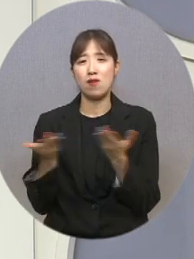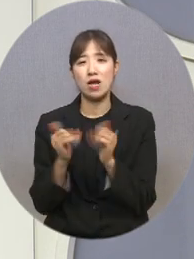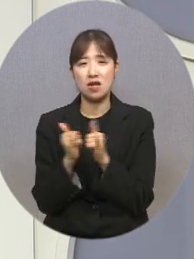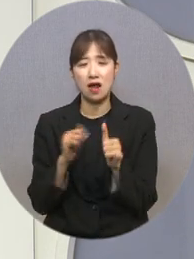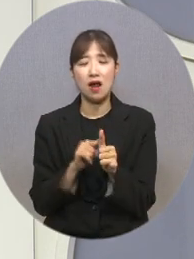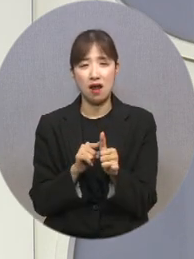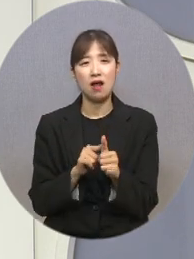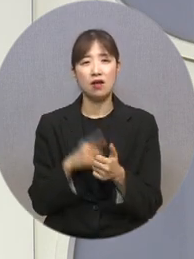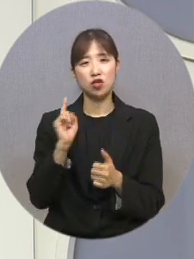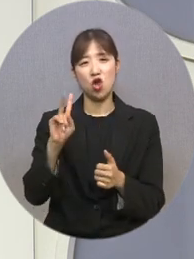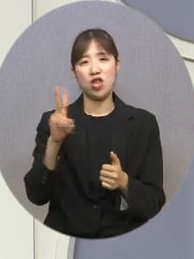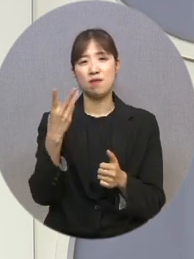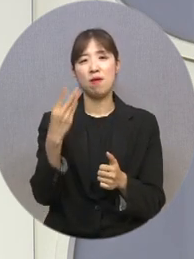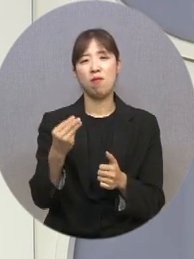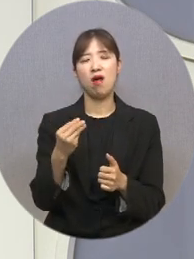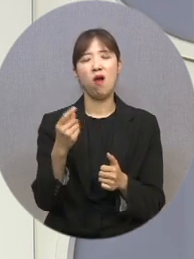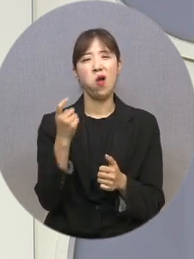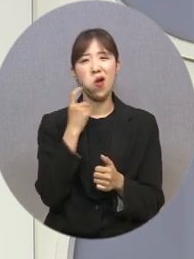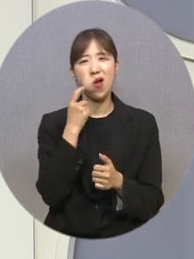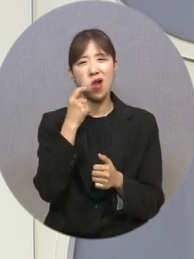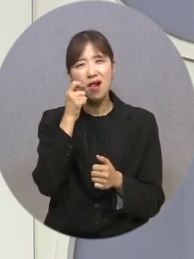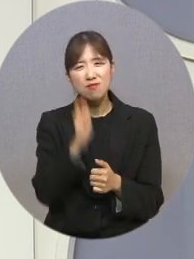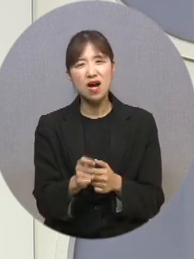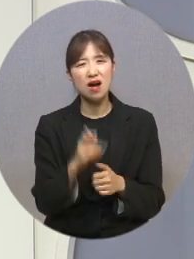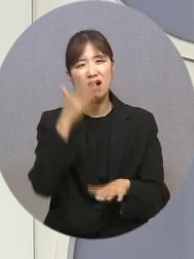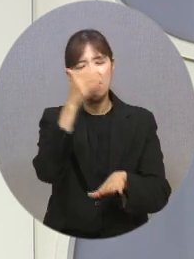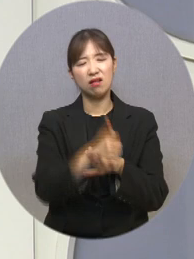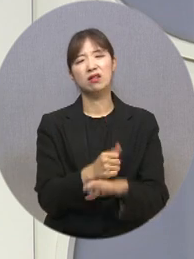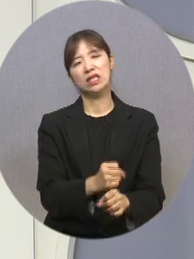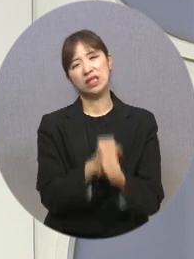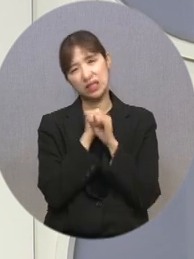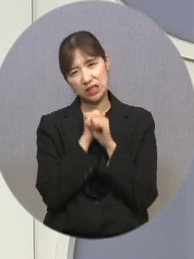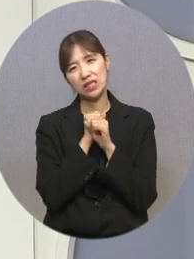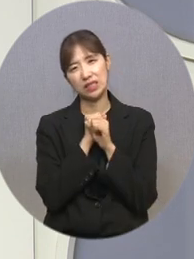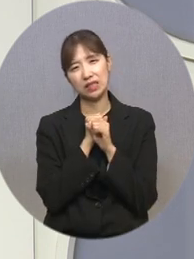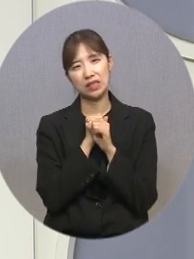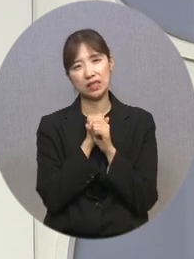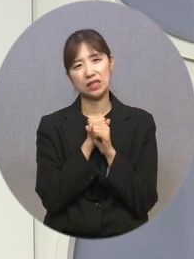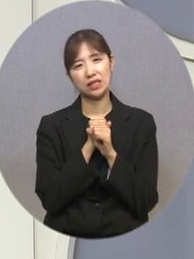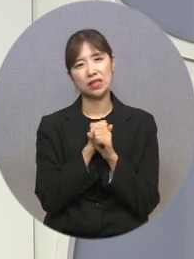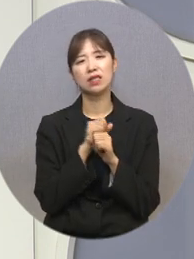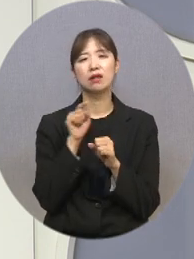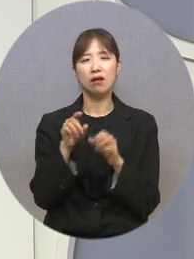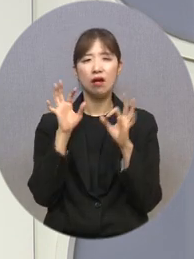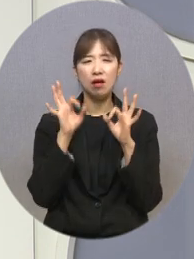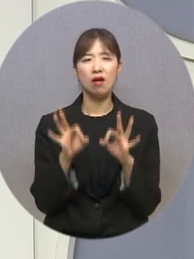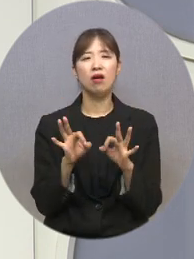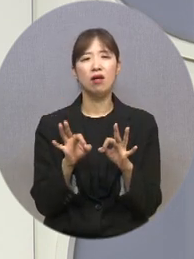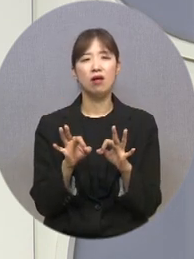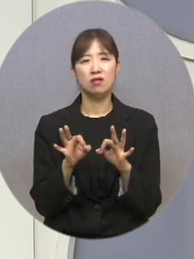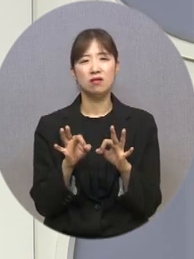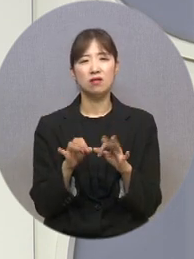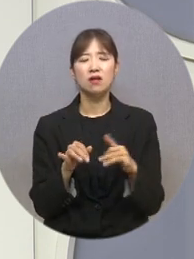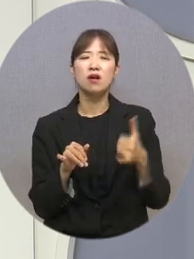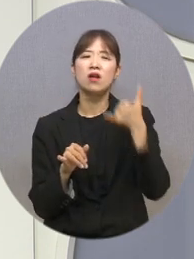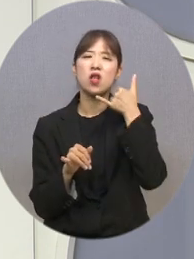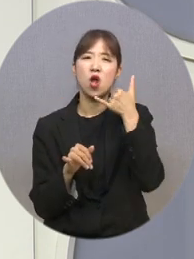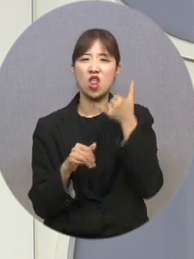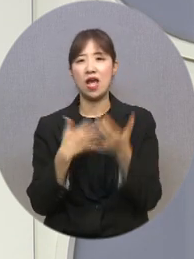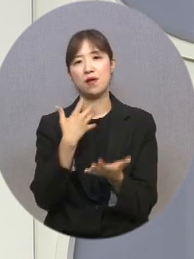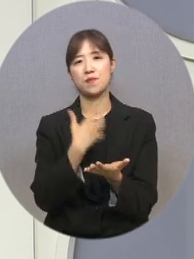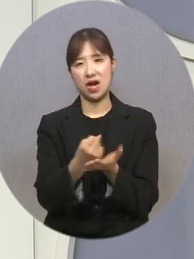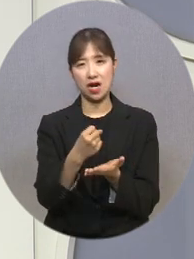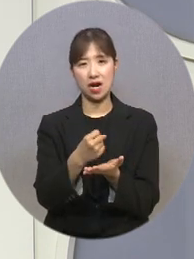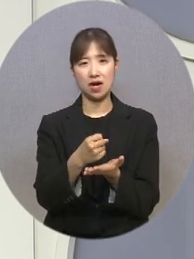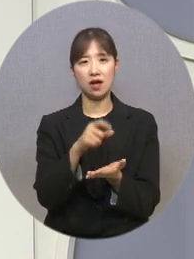이제 그 보이스피싱 당해서 결국 극단적인 선택한 그것도 보면 이제 그 전화 가로채기라